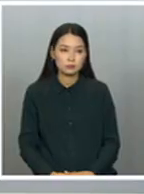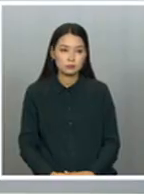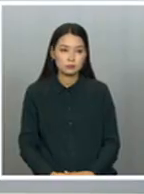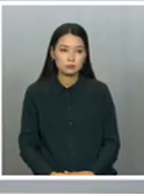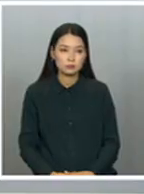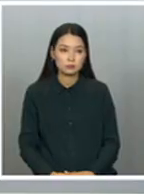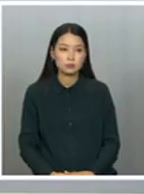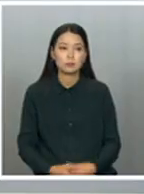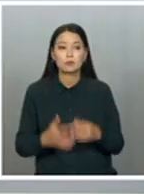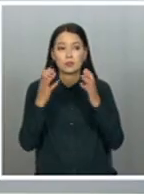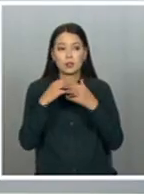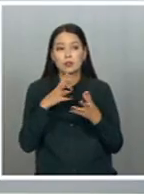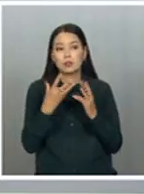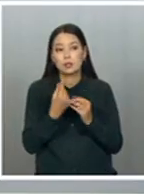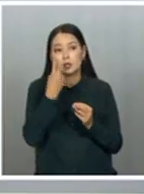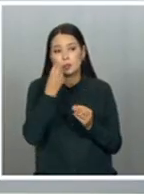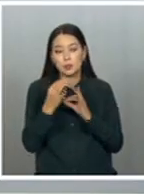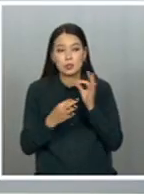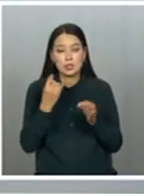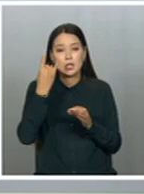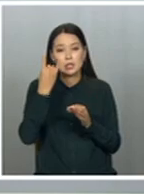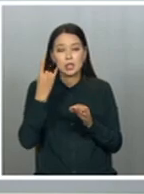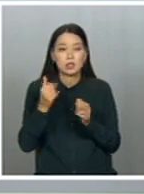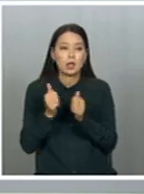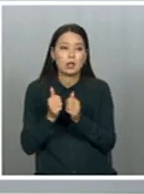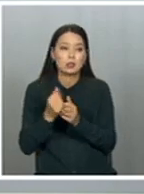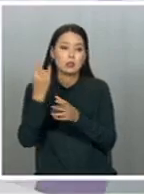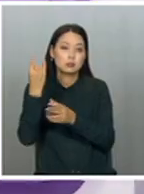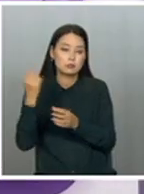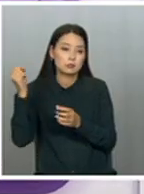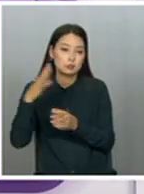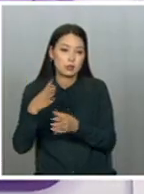Зерттеу нысандарын бір күнге терезенің алдына, яғни жарыққа қоямыз.